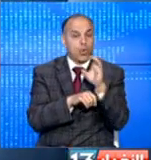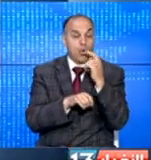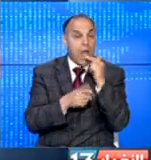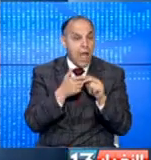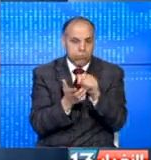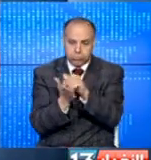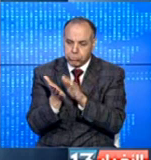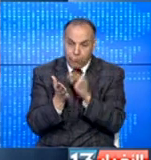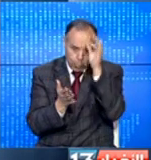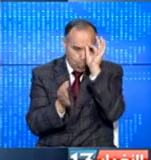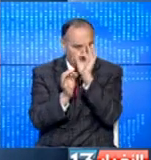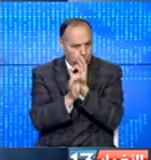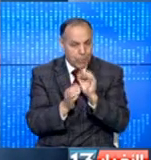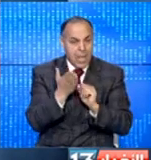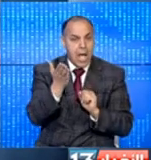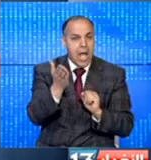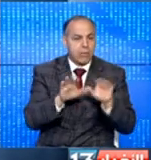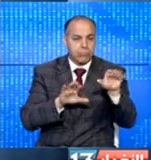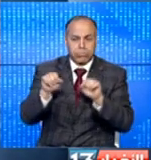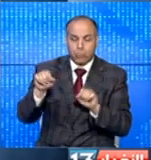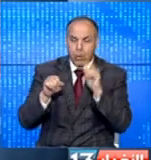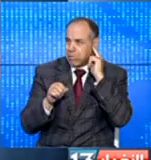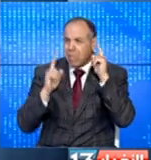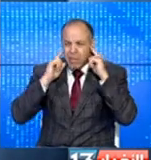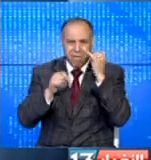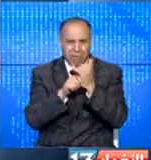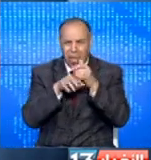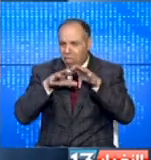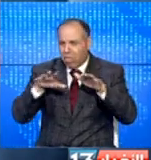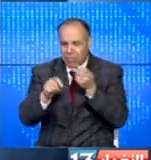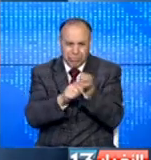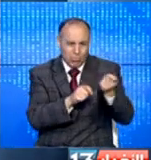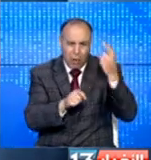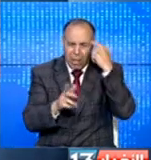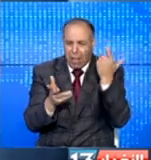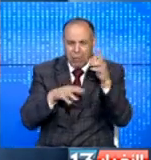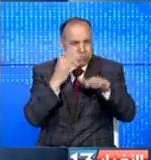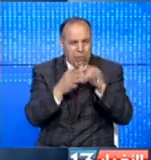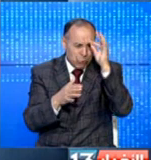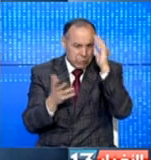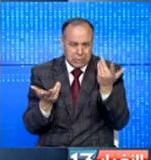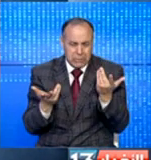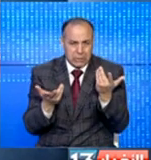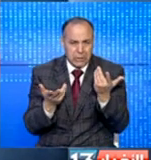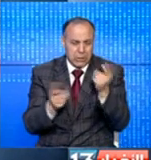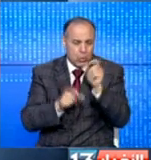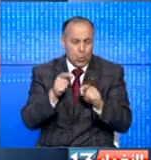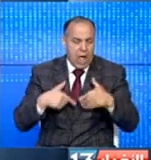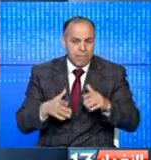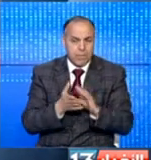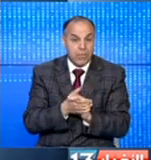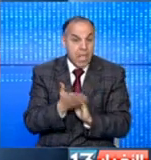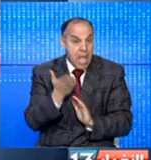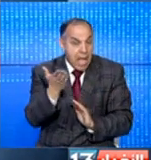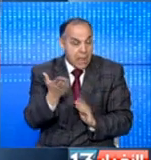يتم تسجيلها في تونس، وتدعو إلى تفادي الشائعات التي من شأنها أن تبث حالة هلع في صفوف المواطنين.